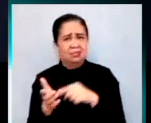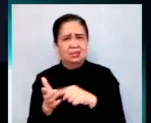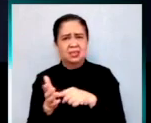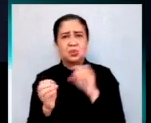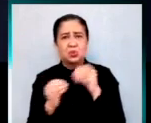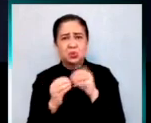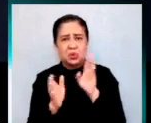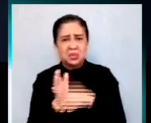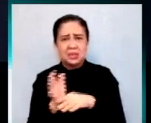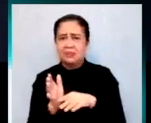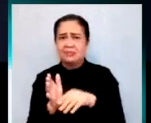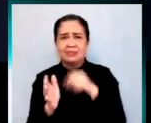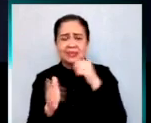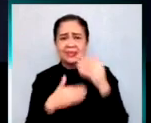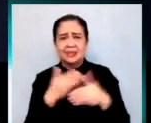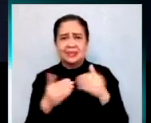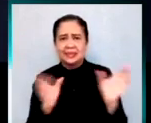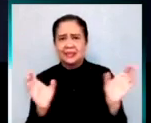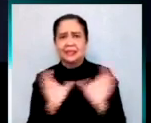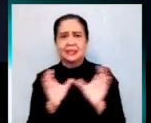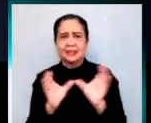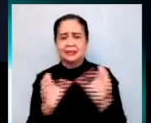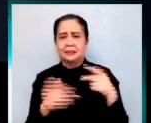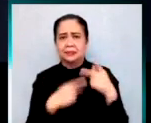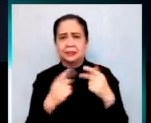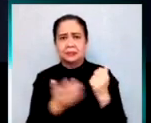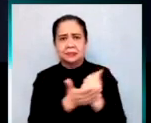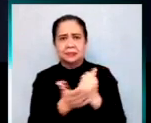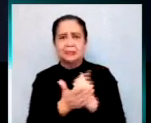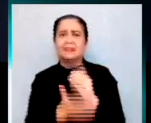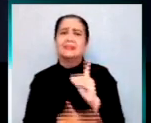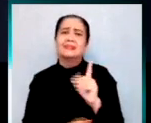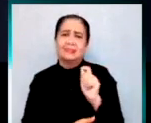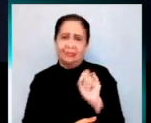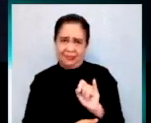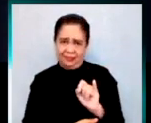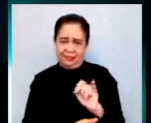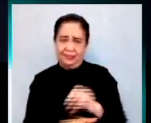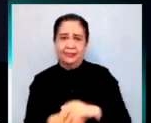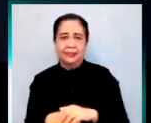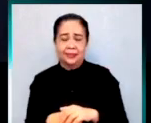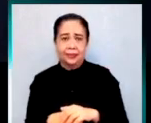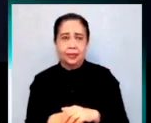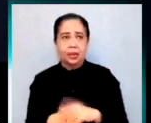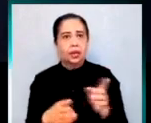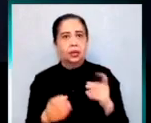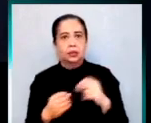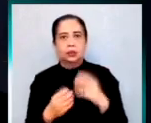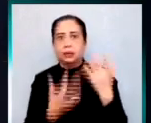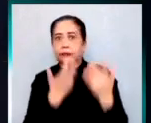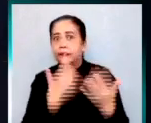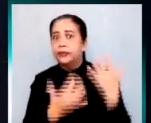hindi dumadaan sa certification process ng DTI. It causes fire.